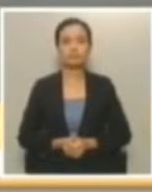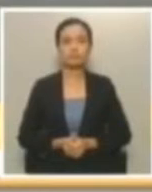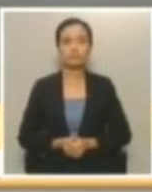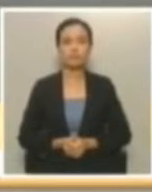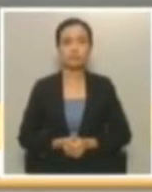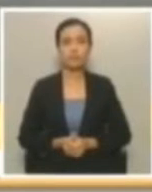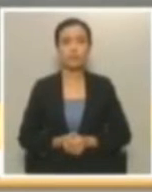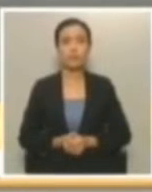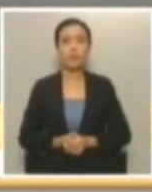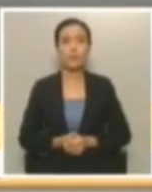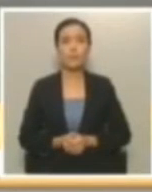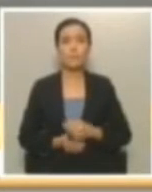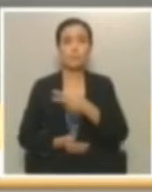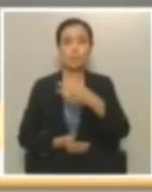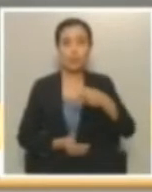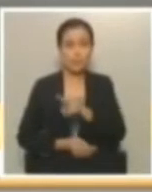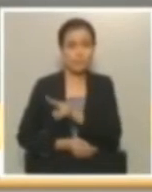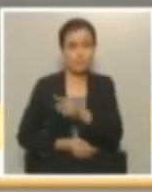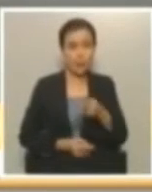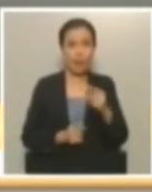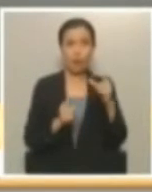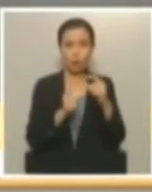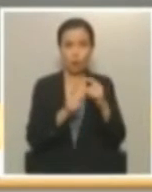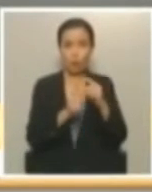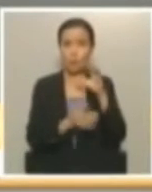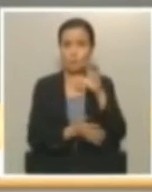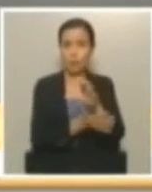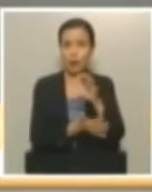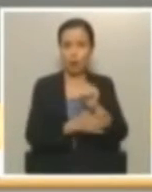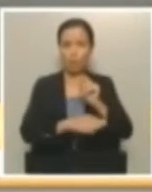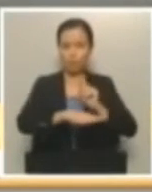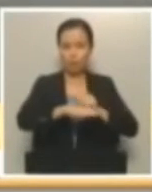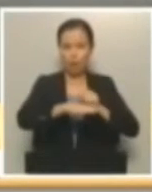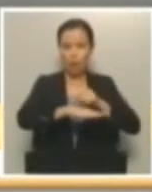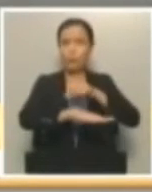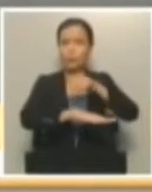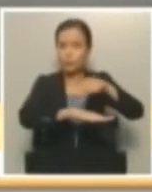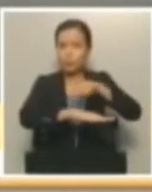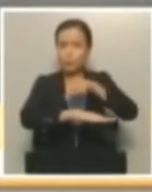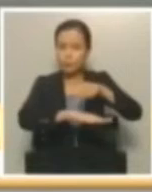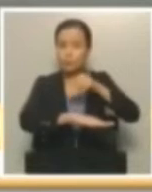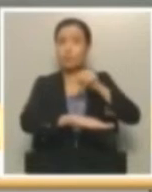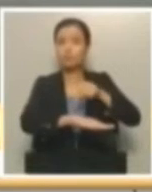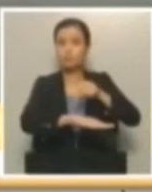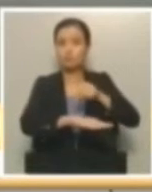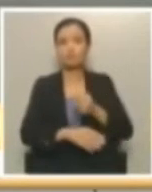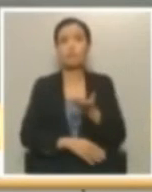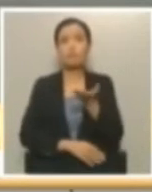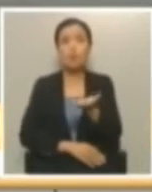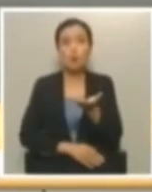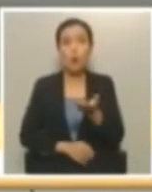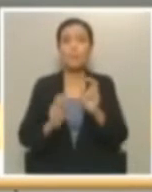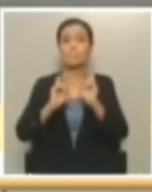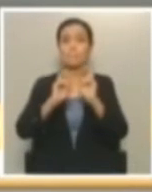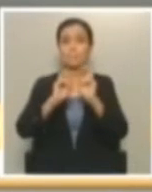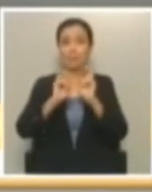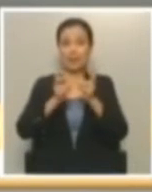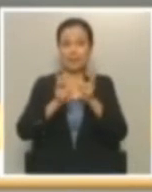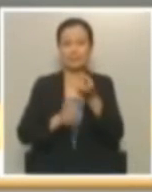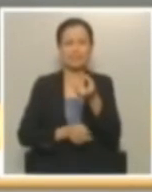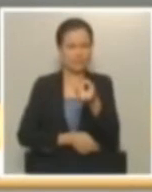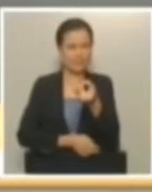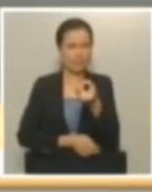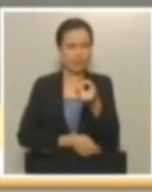การตีความและพูดกันถึงข้อบังคับอาจจะต้องใช้เวลาผมขออนุญาตยกประเด็นนิ